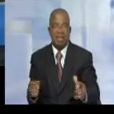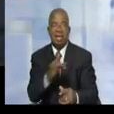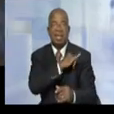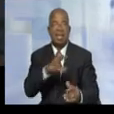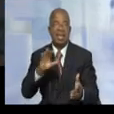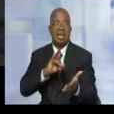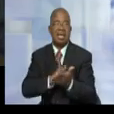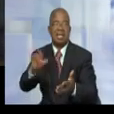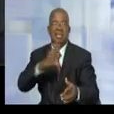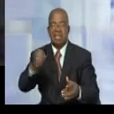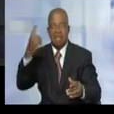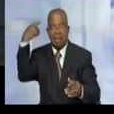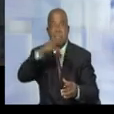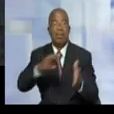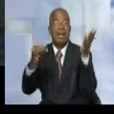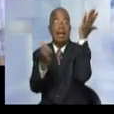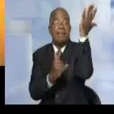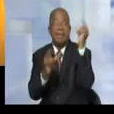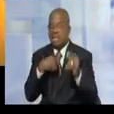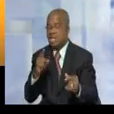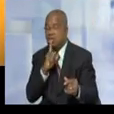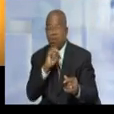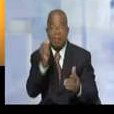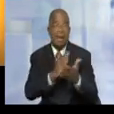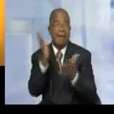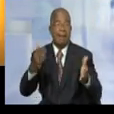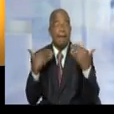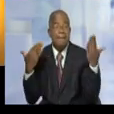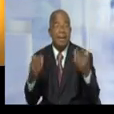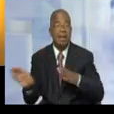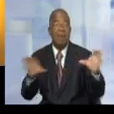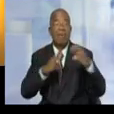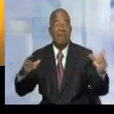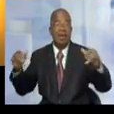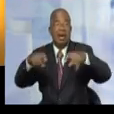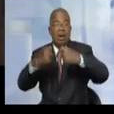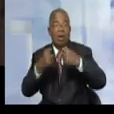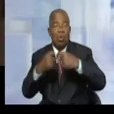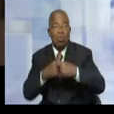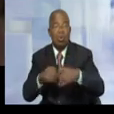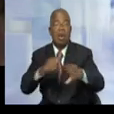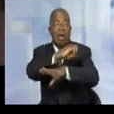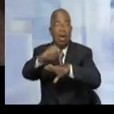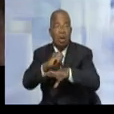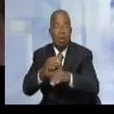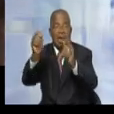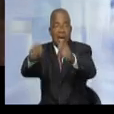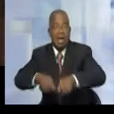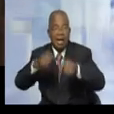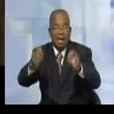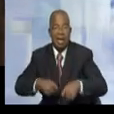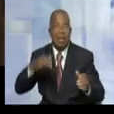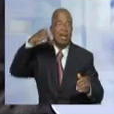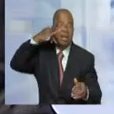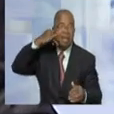orientées en faveur des secteurs stratégiques des télécommunications, de l'énergie, des mines, de l'agro-industrie et des